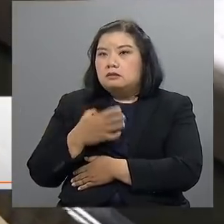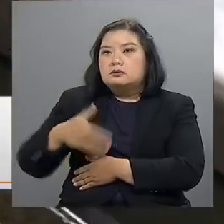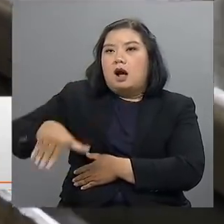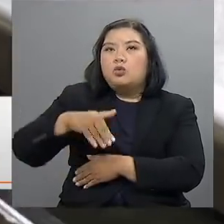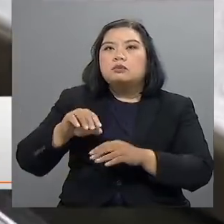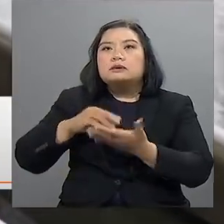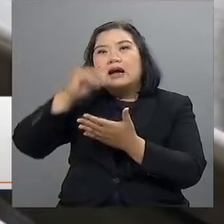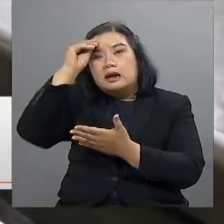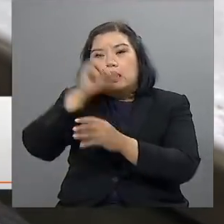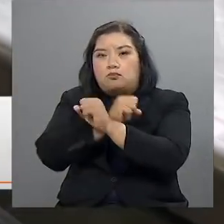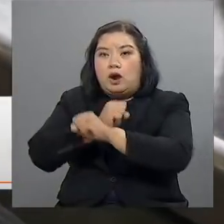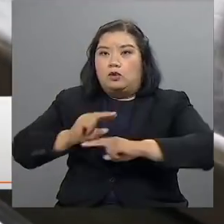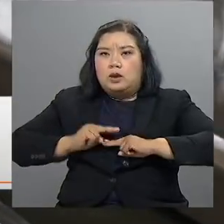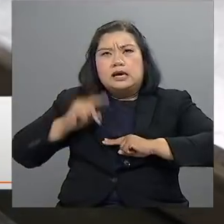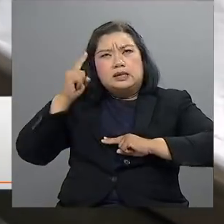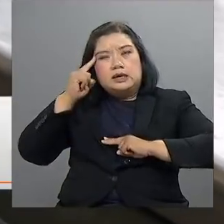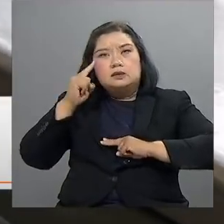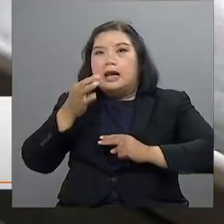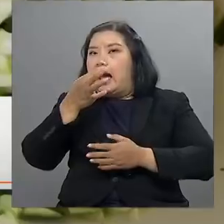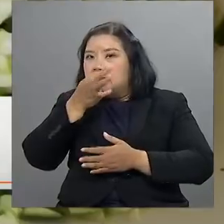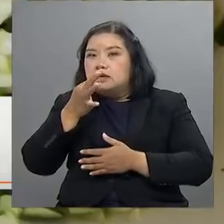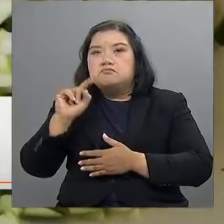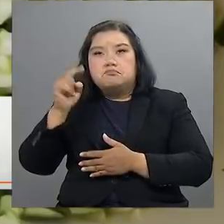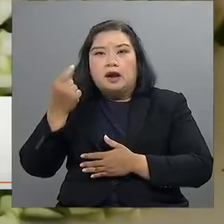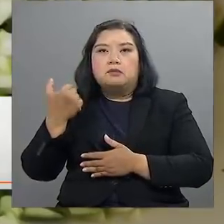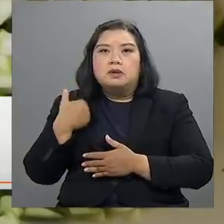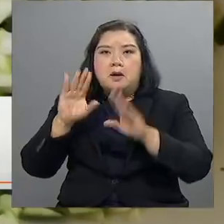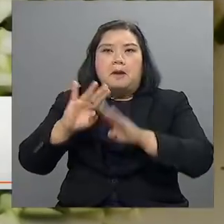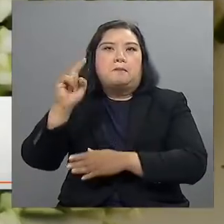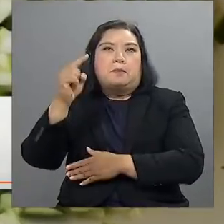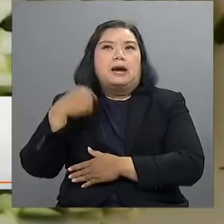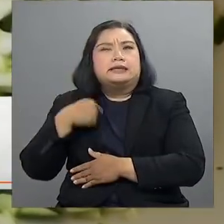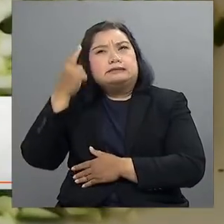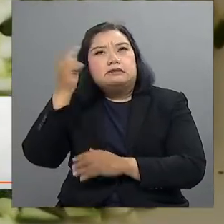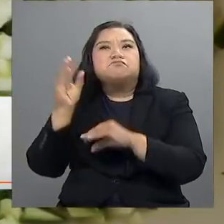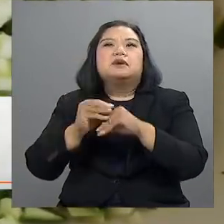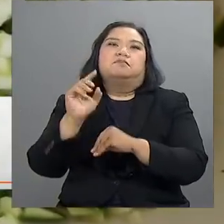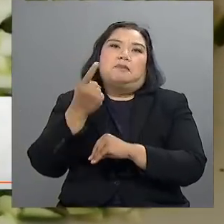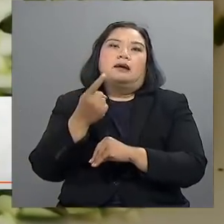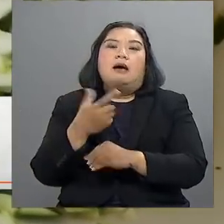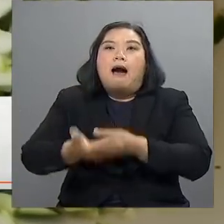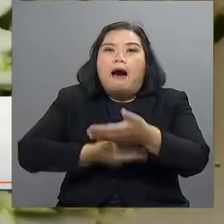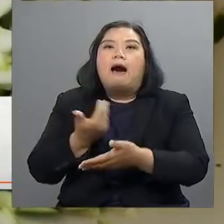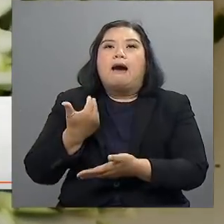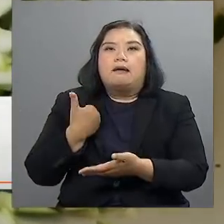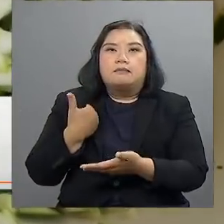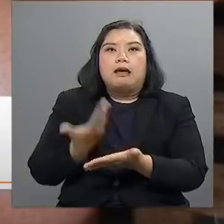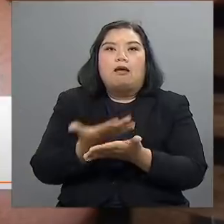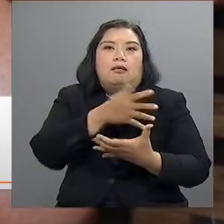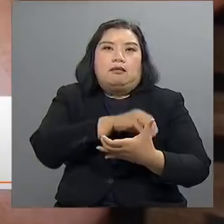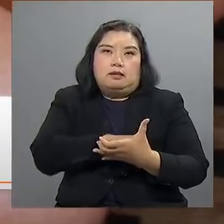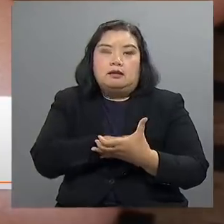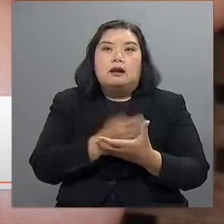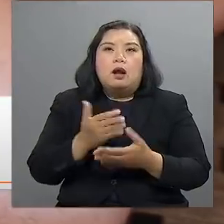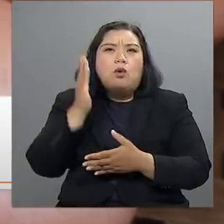ได้เรียนรู้วิธีการทำอาหารที่หลากหลายเกิดเป็นความคิดสร้างสรรค์สร้างรายได้ระหว่างเรียนแล้วก็สามารถนำไปต่อยอดท